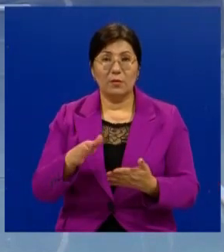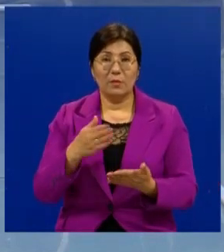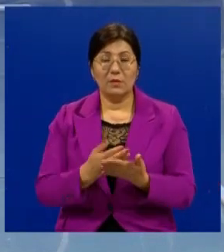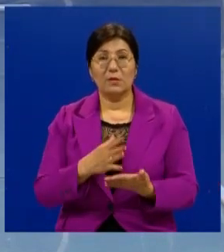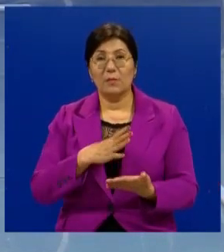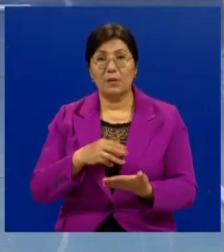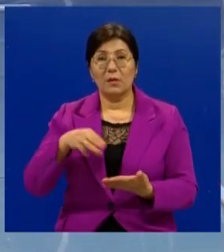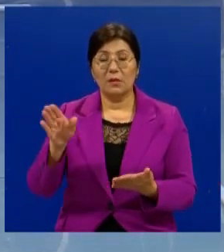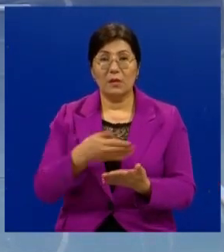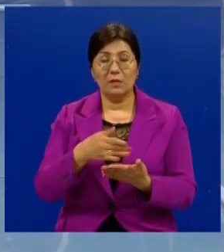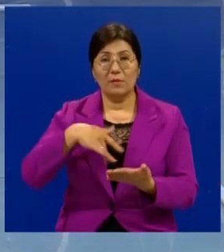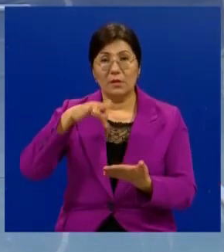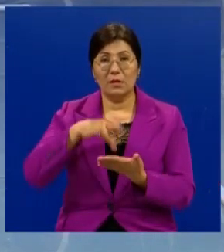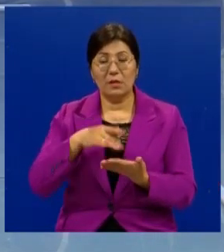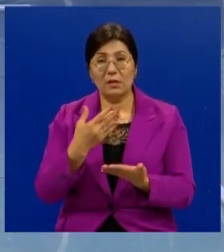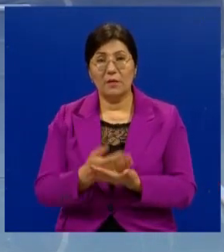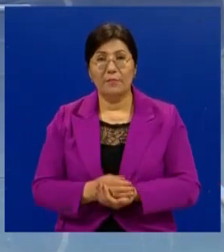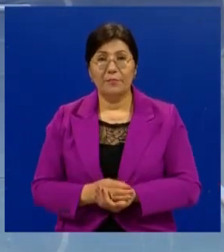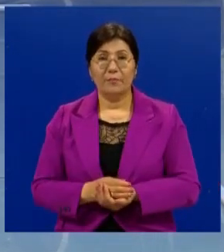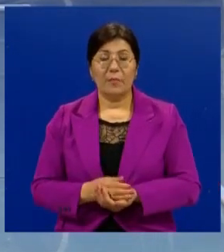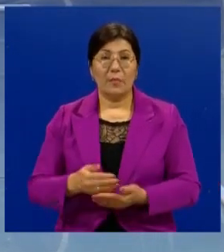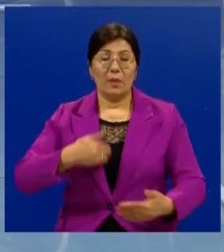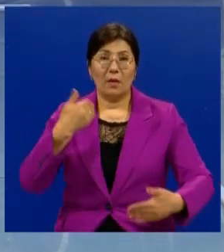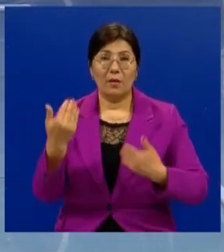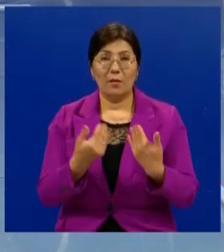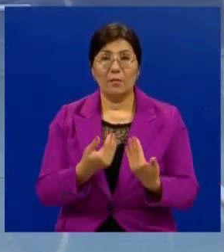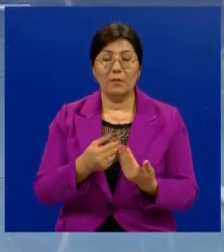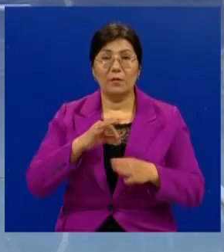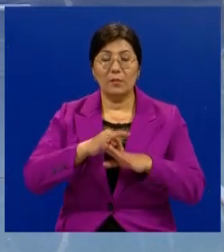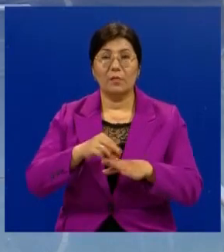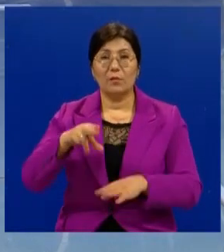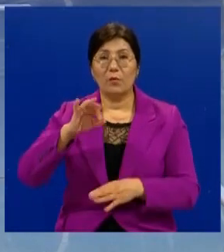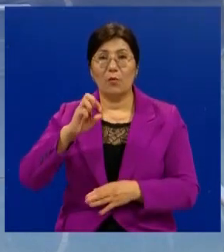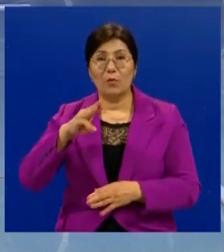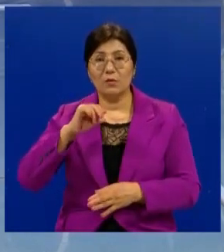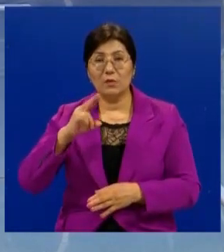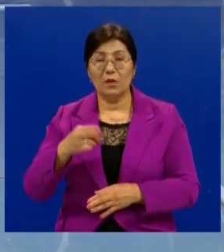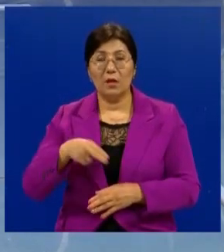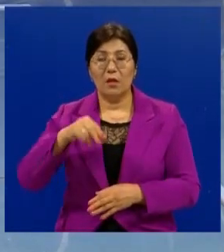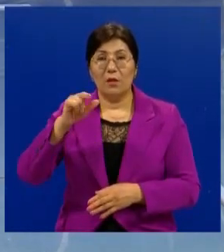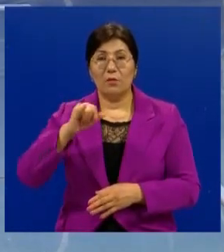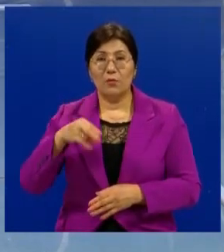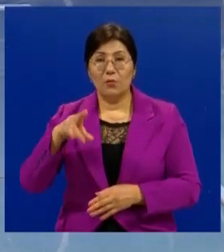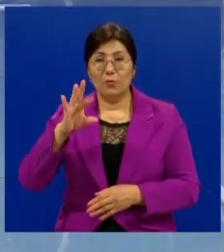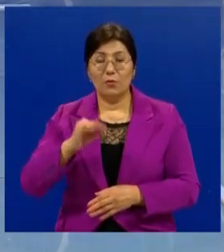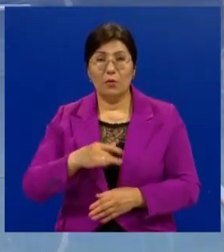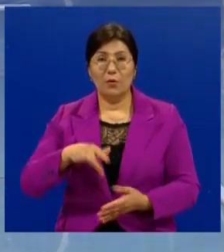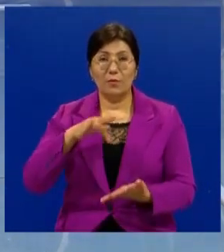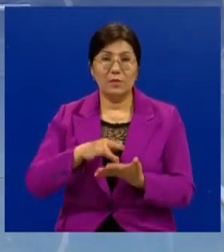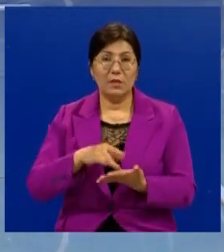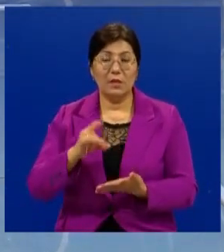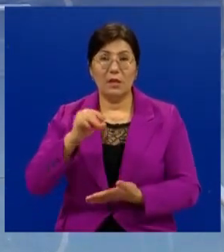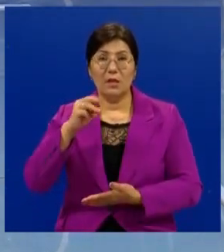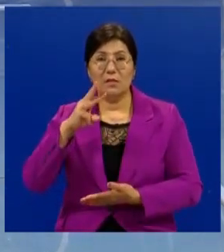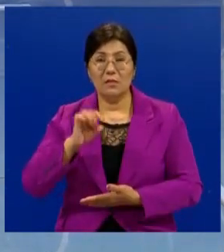центре, пароплавание в центре по водным видам спорта «Достык», дзюдо в центре подготовки Олимпийского резерва. А волейбол сидя